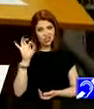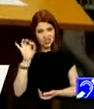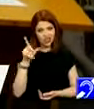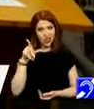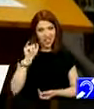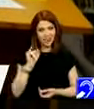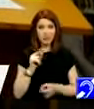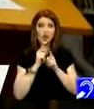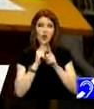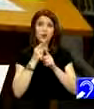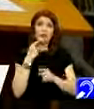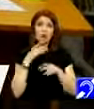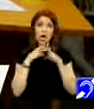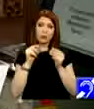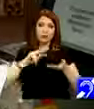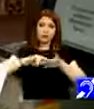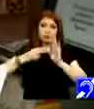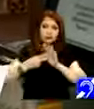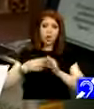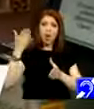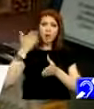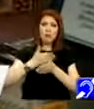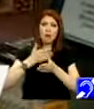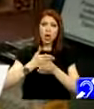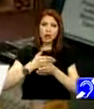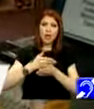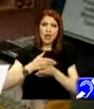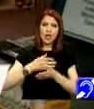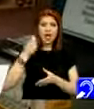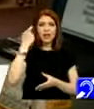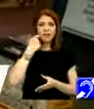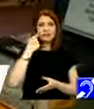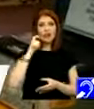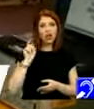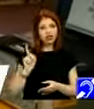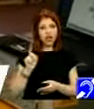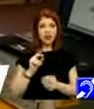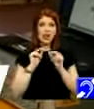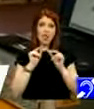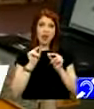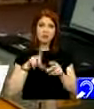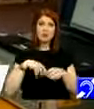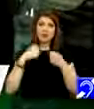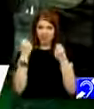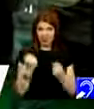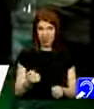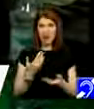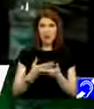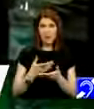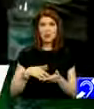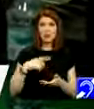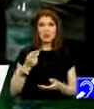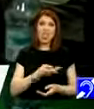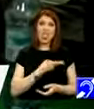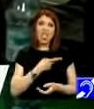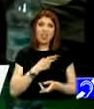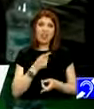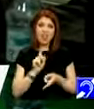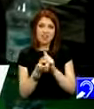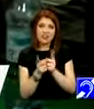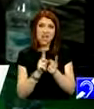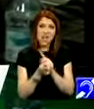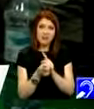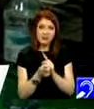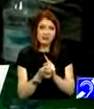50 de lei. Cursurile de limba română sunt organizate la Biblioteca Județeană Doiliu Zanfirescu. Lecțiile sunt dificile pentru că se folosește engleza ca limbă